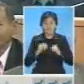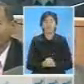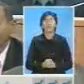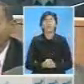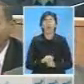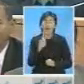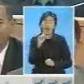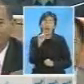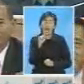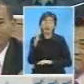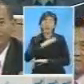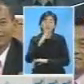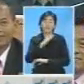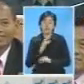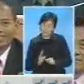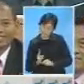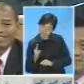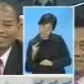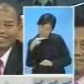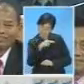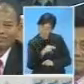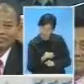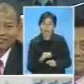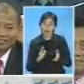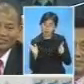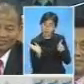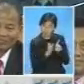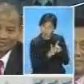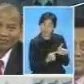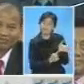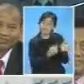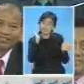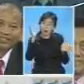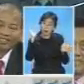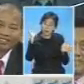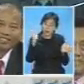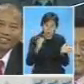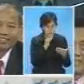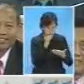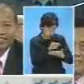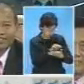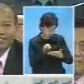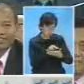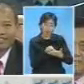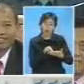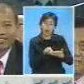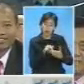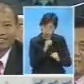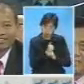ำข่าวปัดตัดแปะจากหนังสือพิมพ์จากสื่อโทรทัศน์แล้วเอามาอ่านบรรยายเชื่อได้หรือครับ